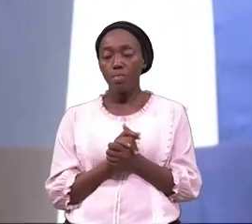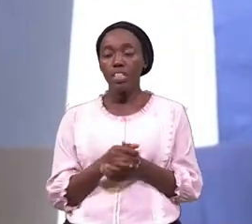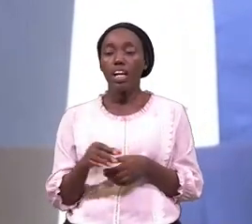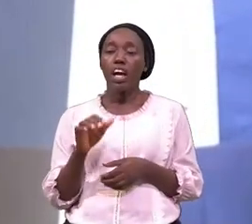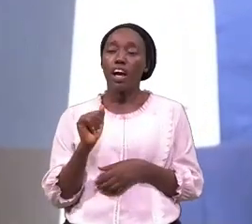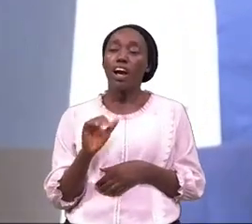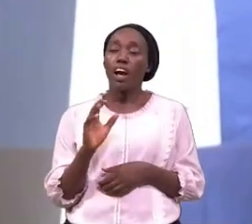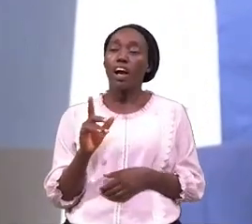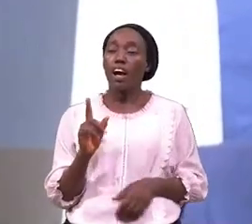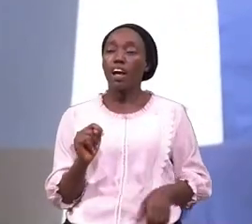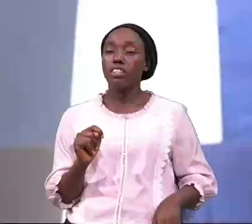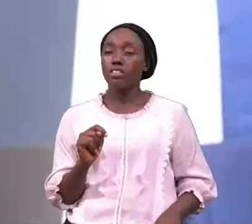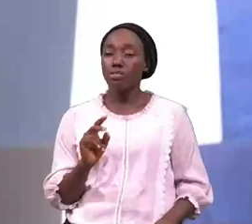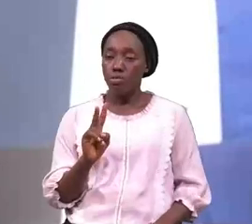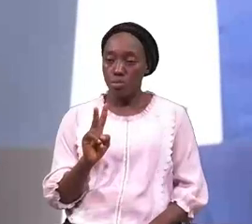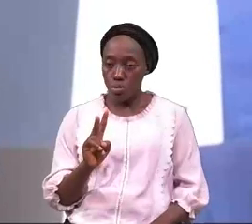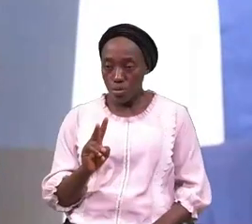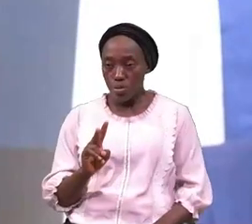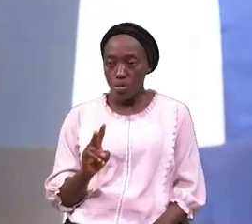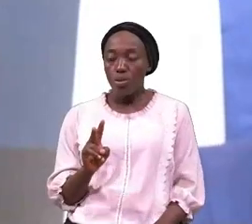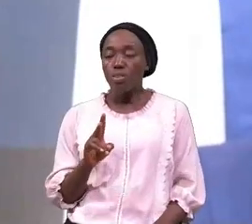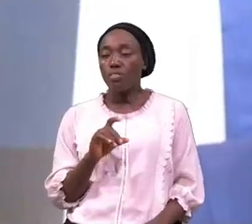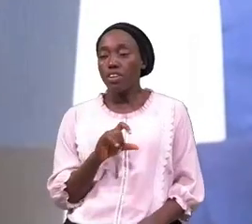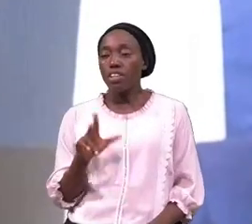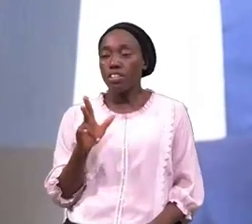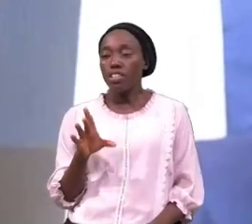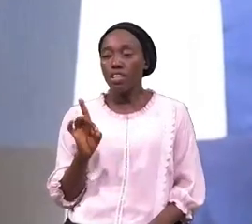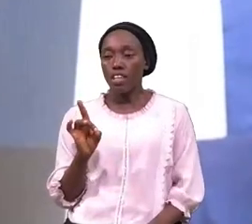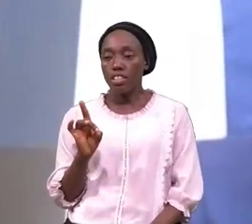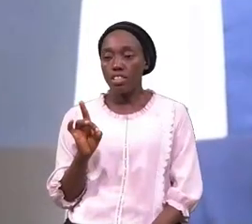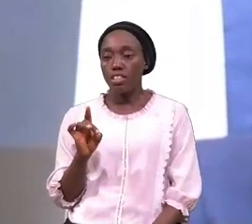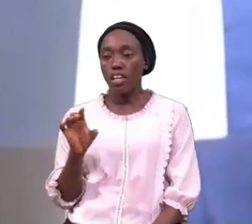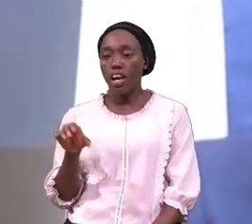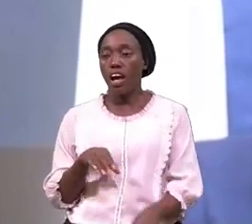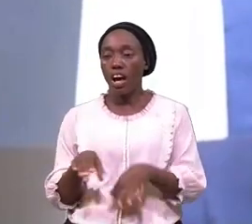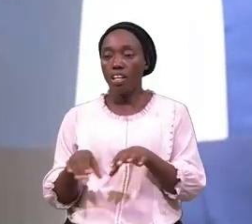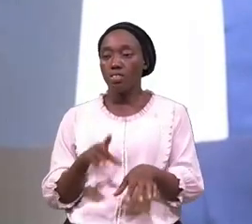Actes chapitre 2, verset 38.